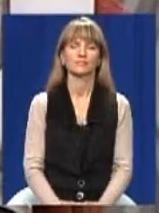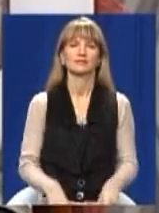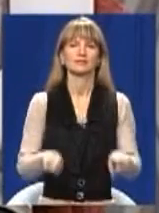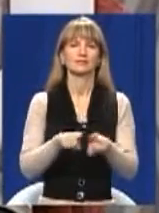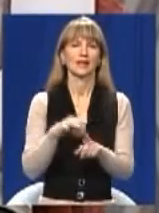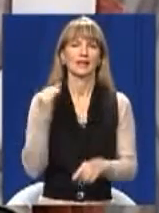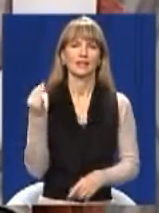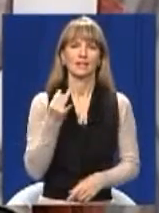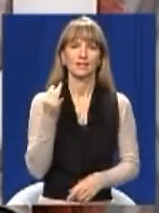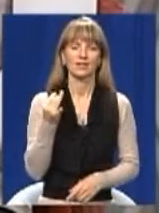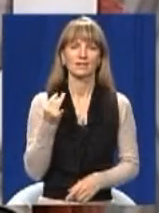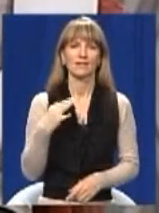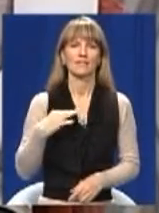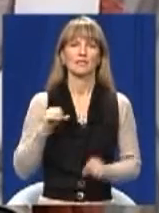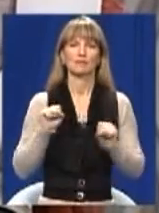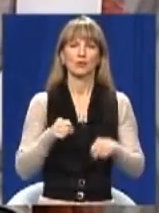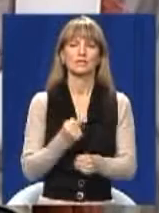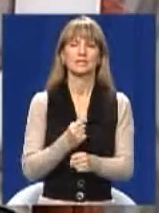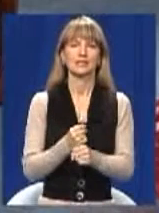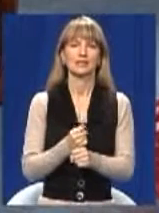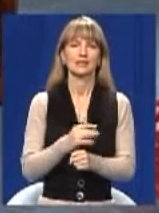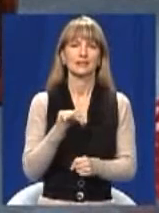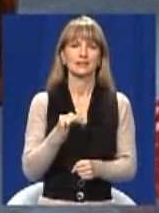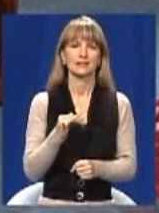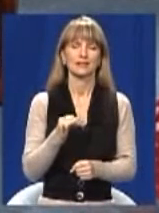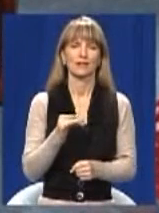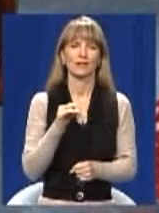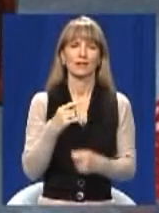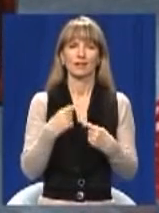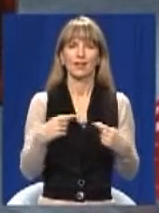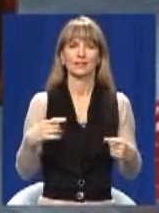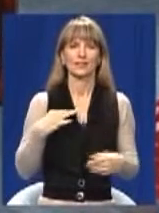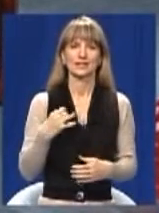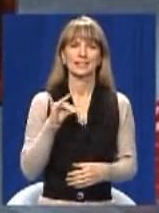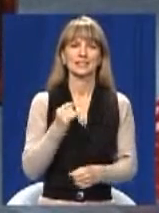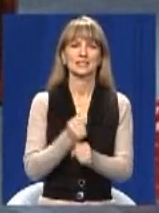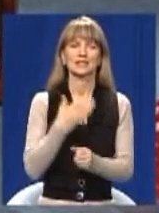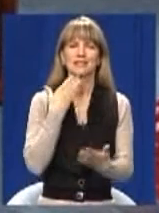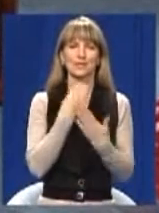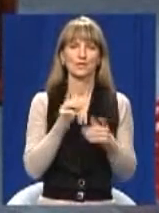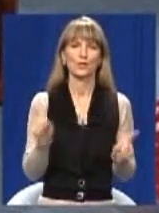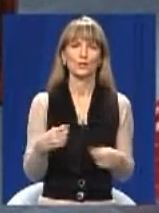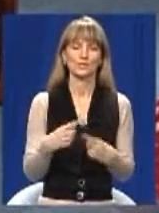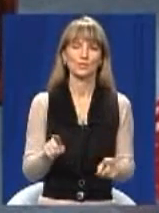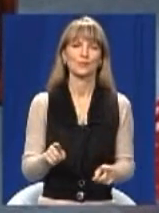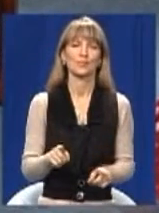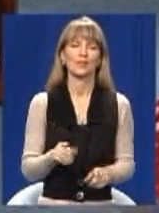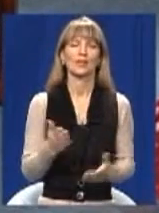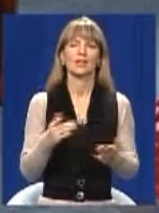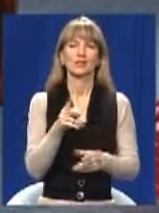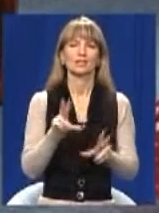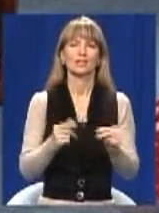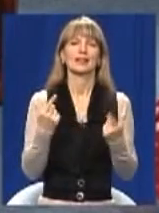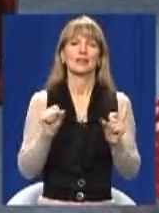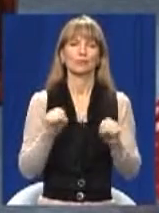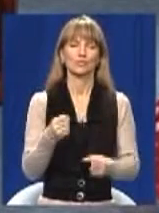Ось такі цікаві речі можна зробити з підручних засобів та створювати свої власні симфонії. Карина, а як ти вважаєш,